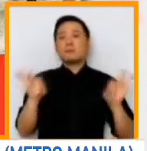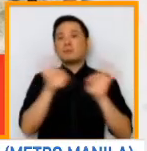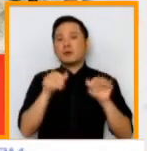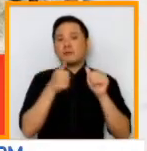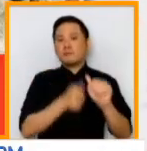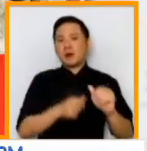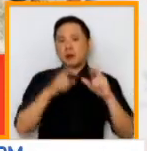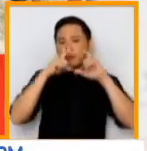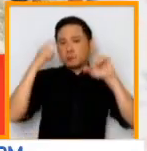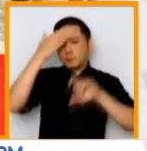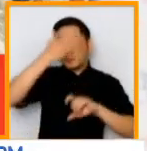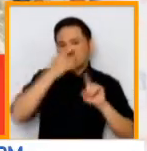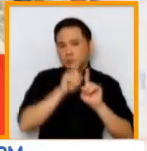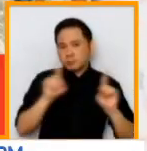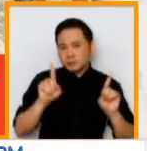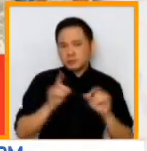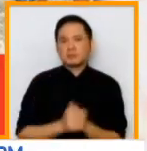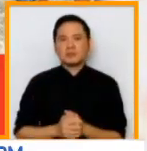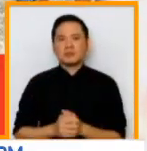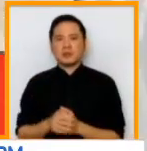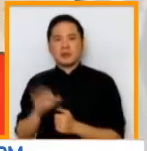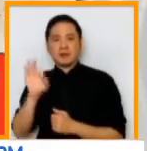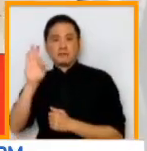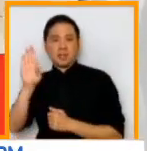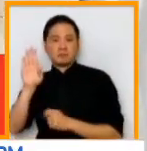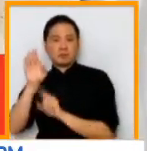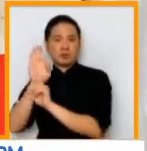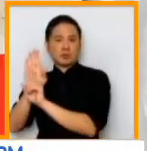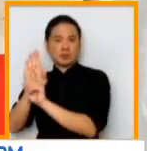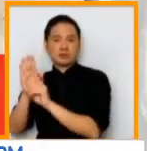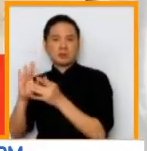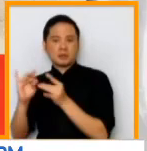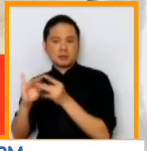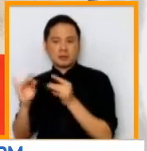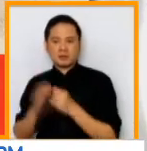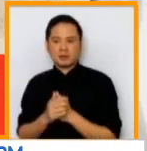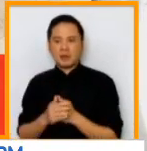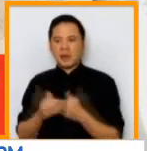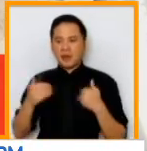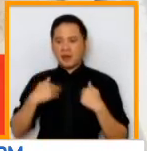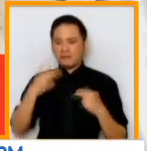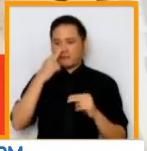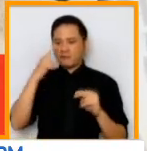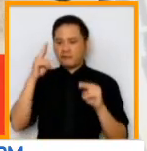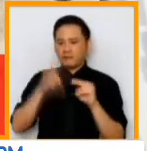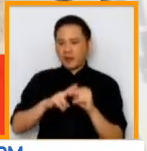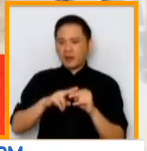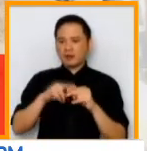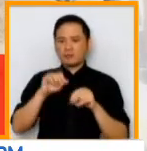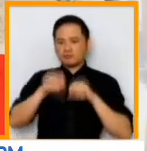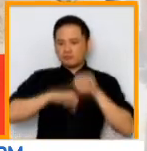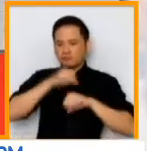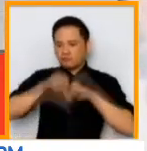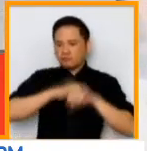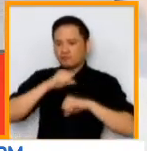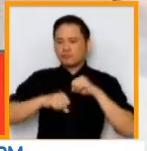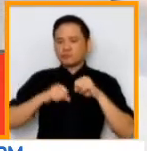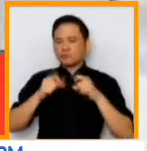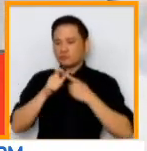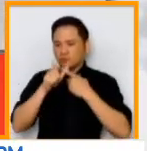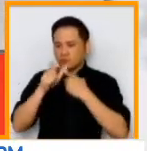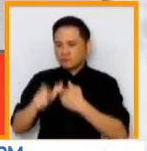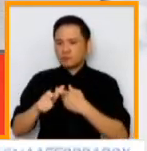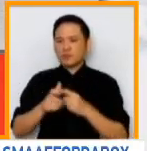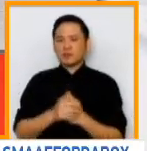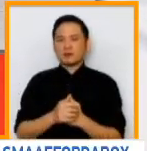page ng Congressman, may mga larawan ng isinagawang fun run at fun ride kasama si Congressman Frasco, pati na mga paraffle noong